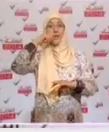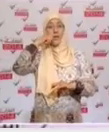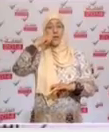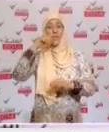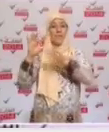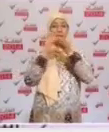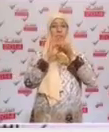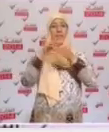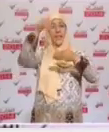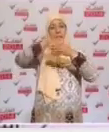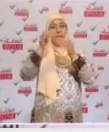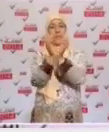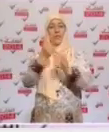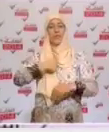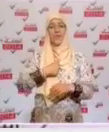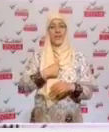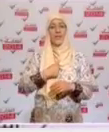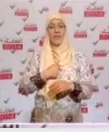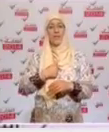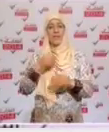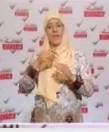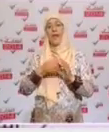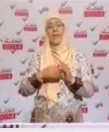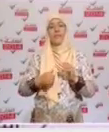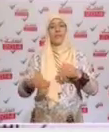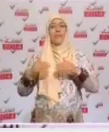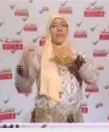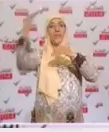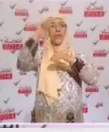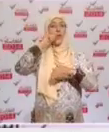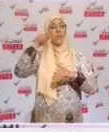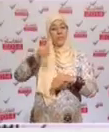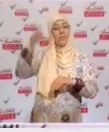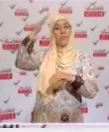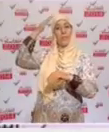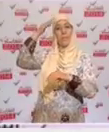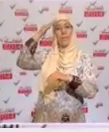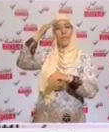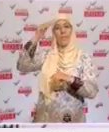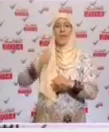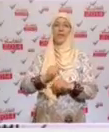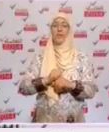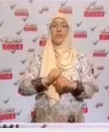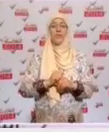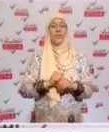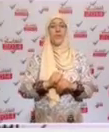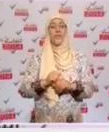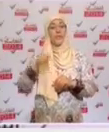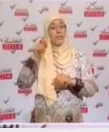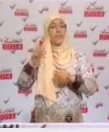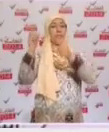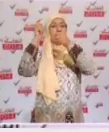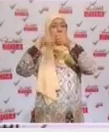الأوفياء، صوتوا لقائمة حزب الرفاه التونسي وعلى رأسها دكتور محمد لطفي بن مصباح ابن المناضل المرحوم البشير بن مصباح الذي